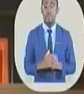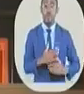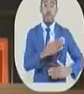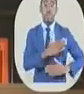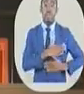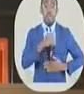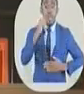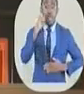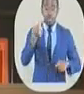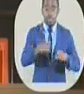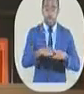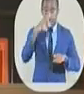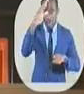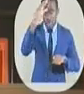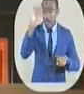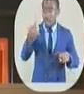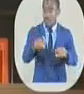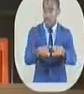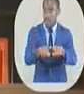Mes chers compatriotes,